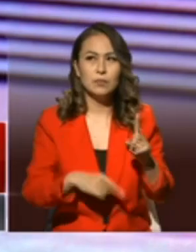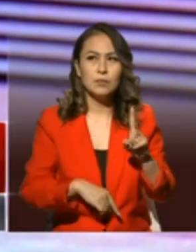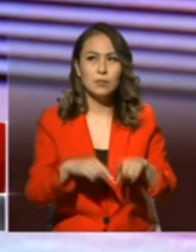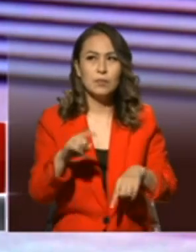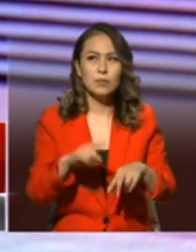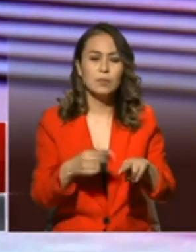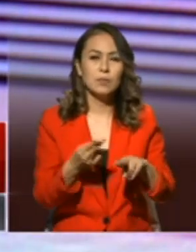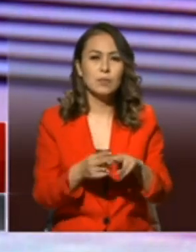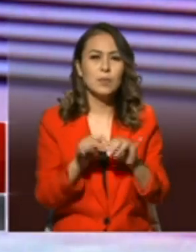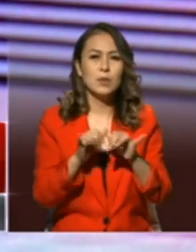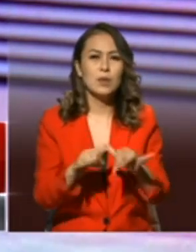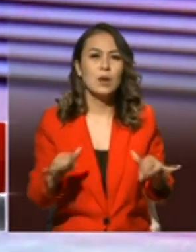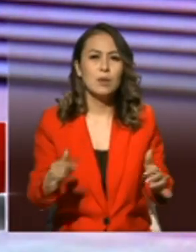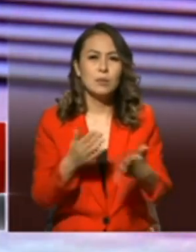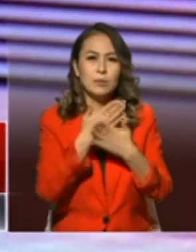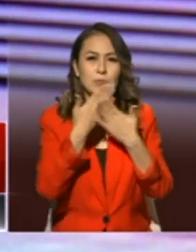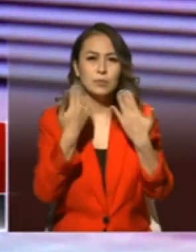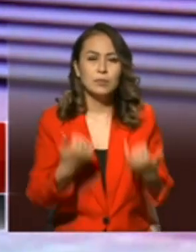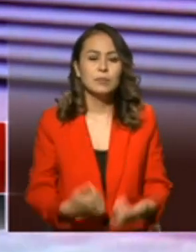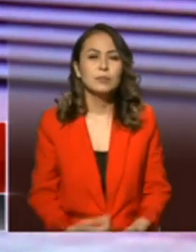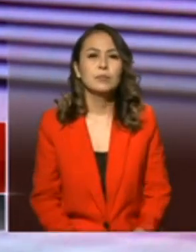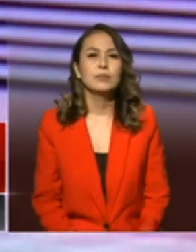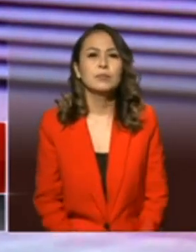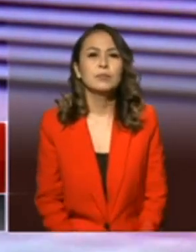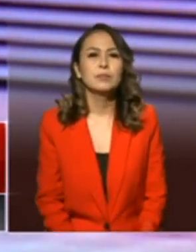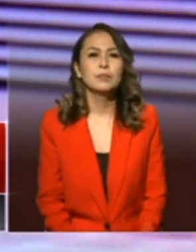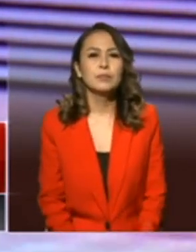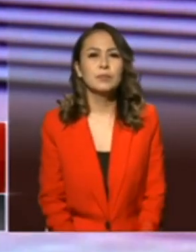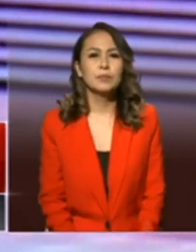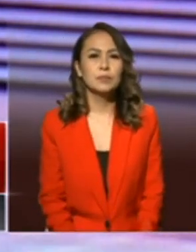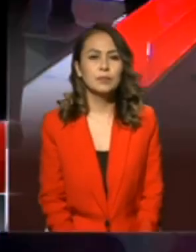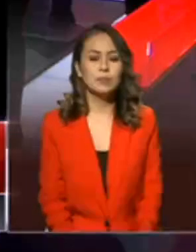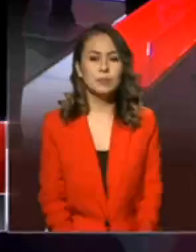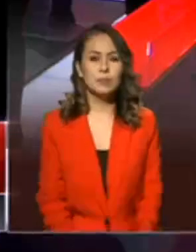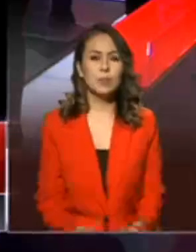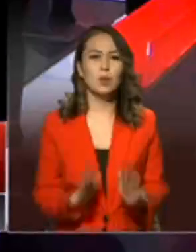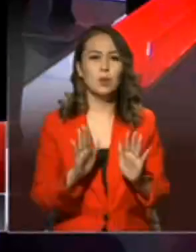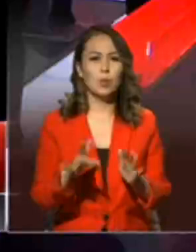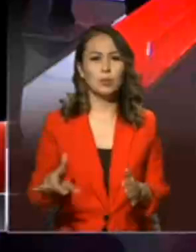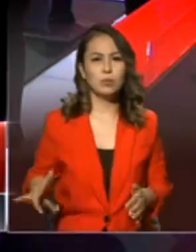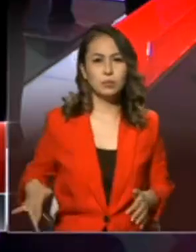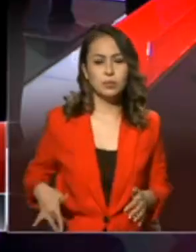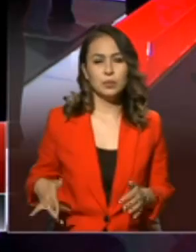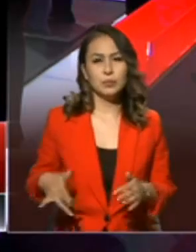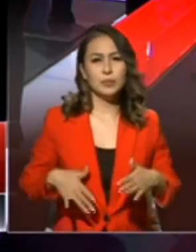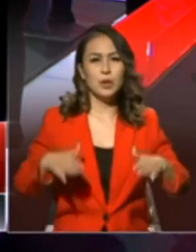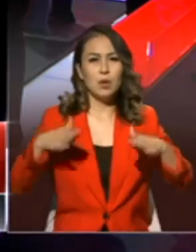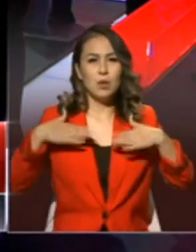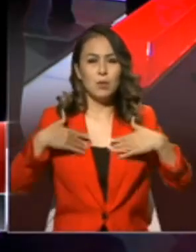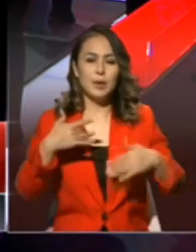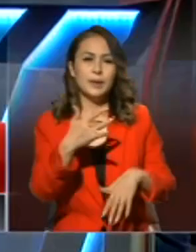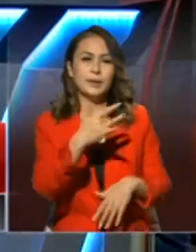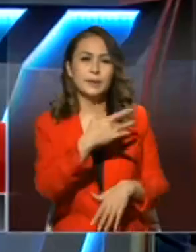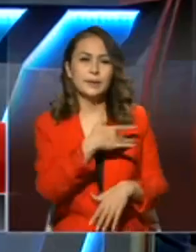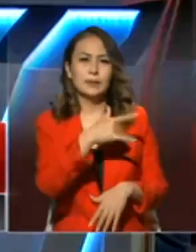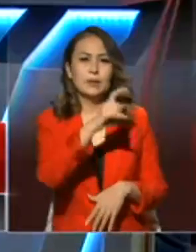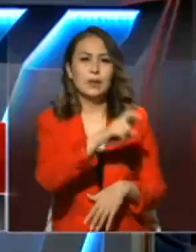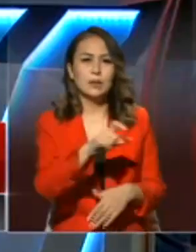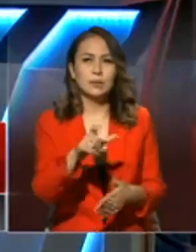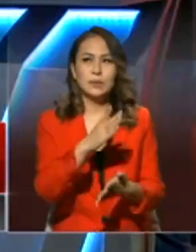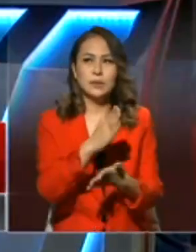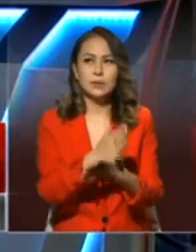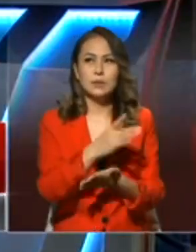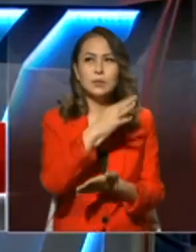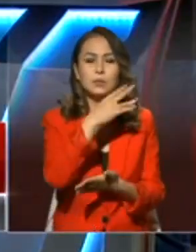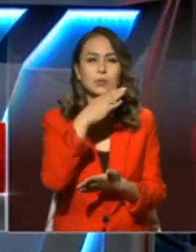донорлық сол үшін дамымай жатқан. Иә, және де тек қана бүйрек пен бауыр емес қой, өкпе, иә, жүрек күткен адамдар бар. Бауырдың да